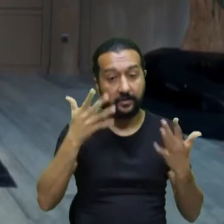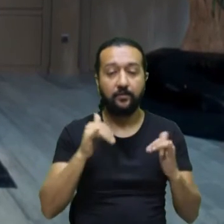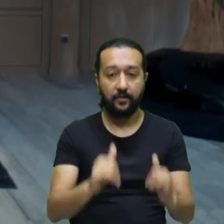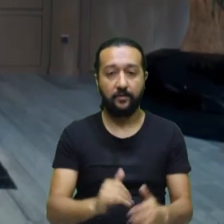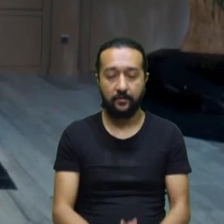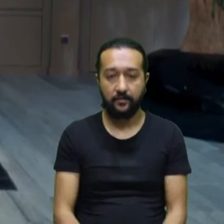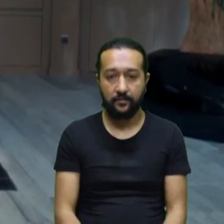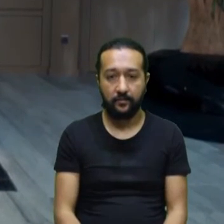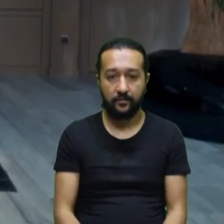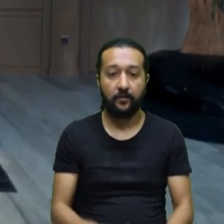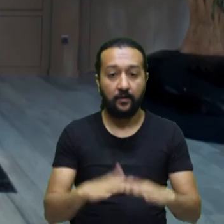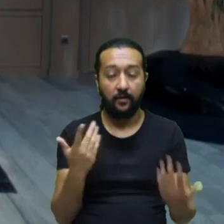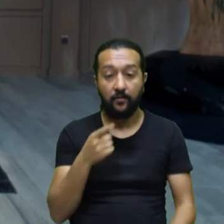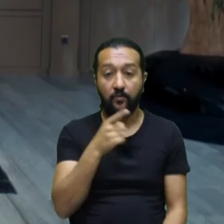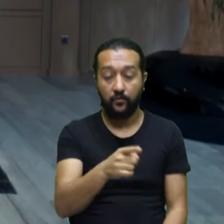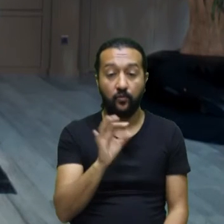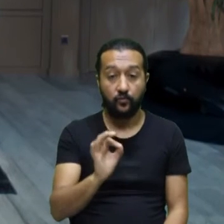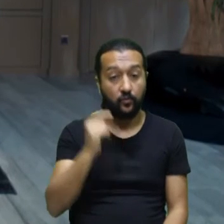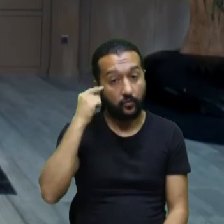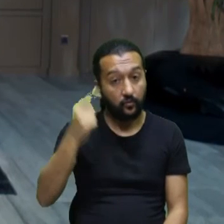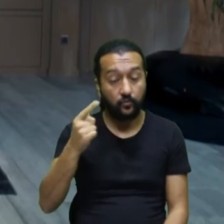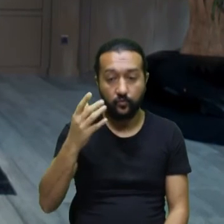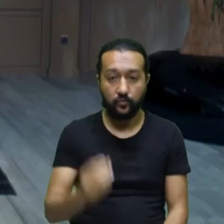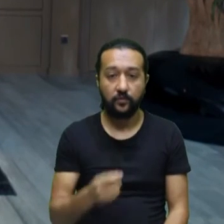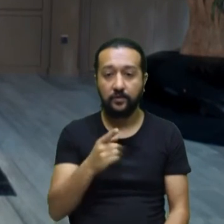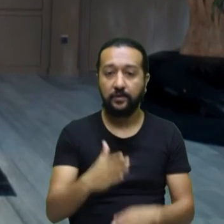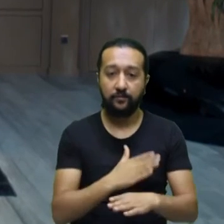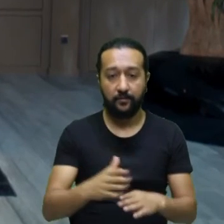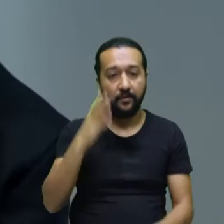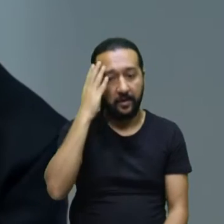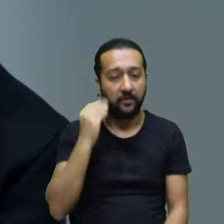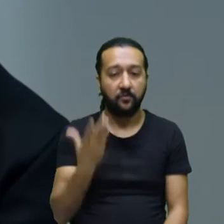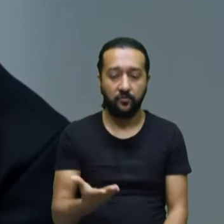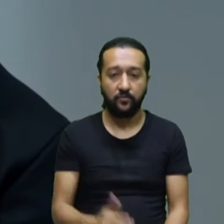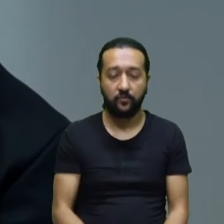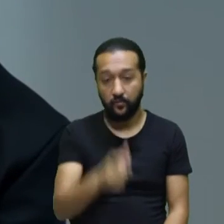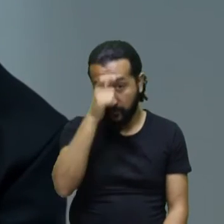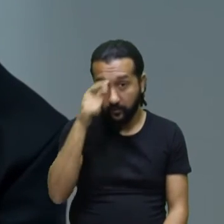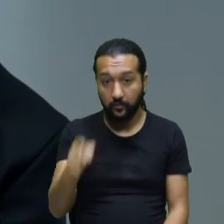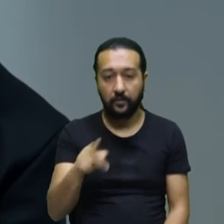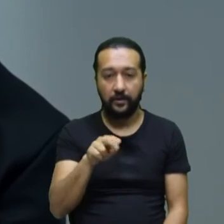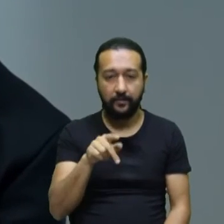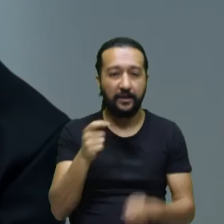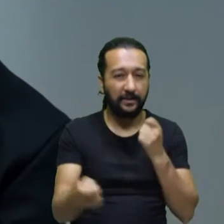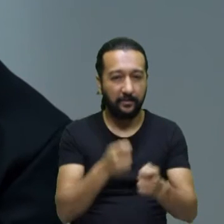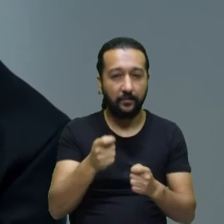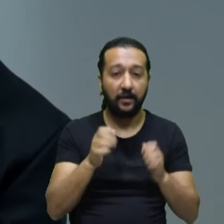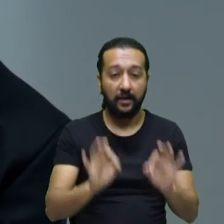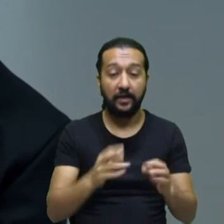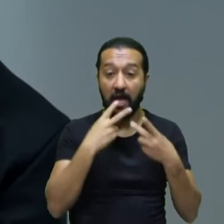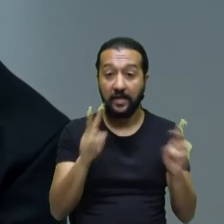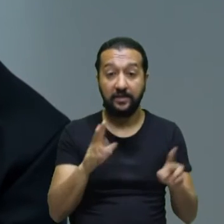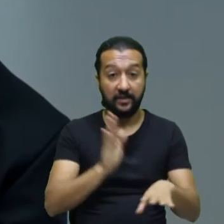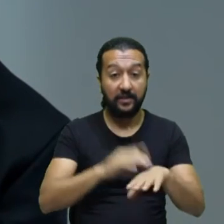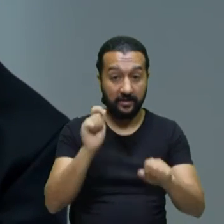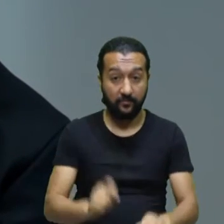şaşırdım. Ama şöyle düşününce sebebini anlıyorsunuz. Türkiye'de bu tür bir çalışma eğer açıktan